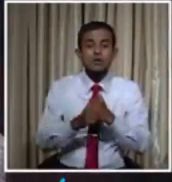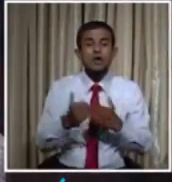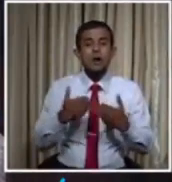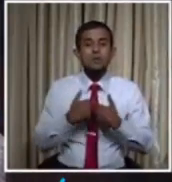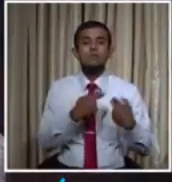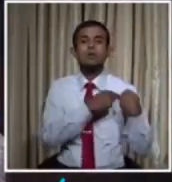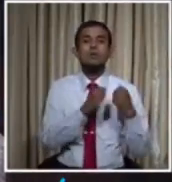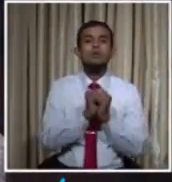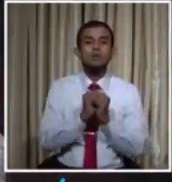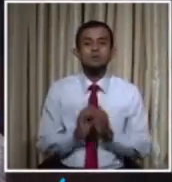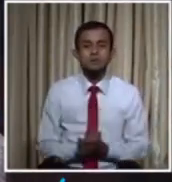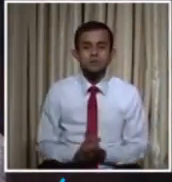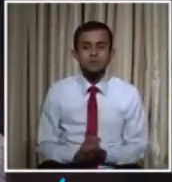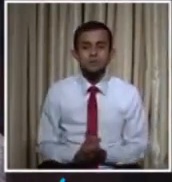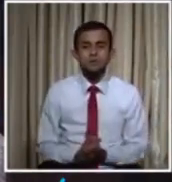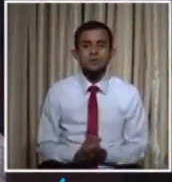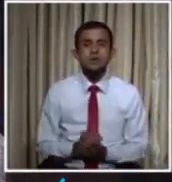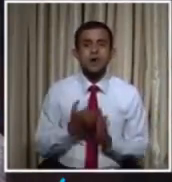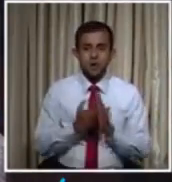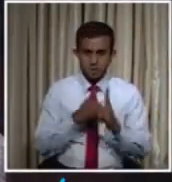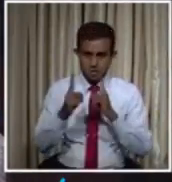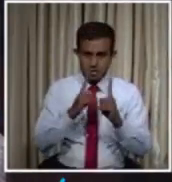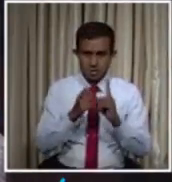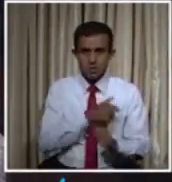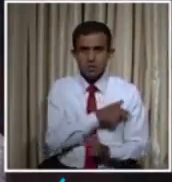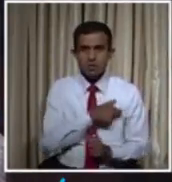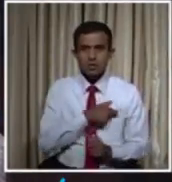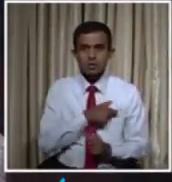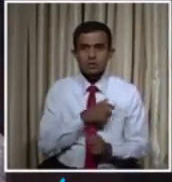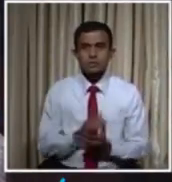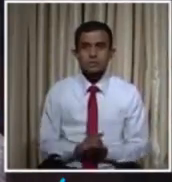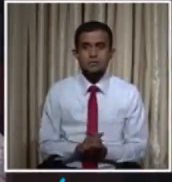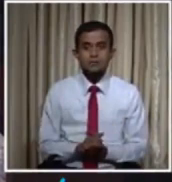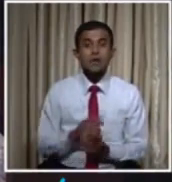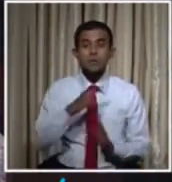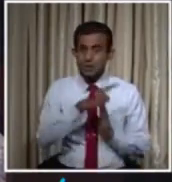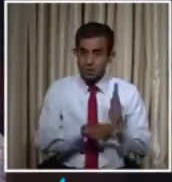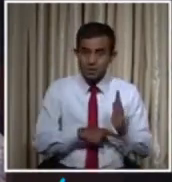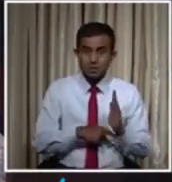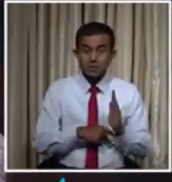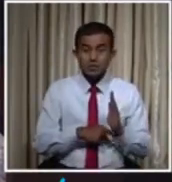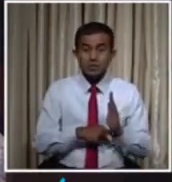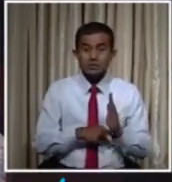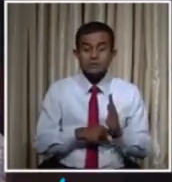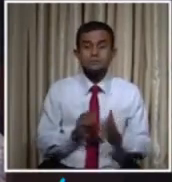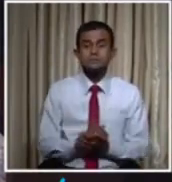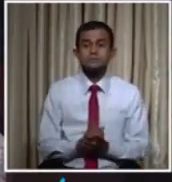ඕන? ගරු කථානායකතුමනි අපේ රටේ ease of doing business